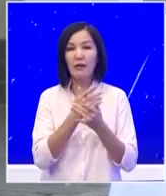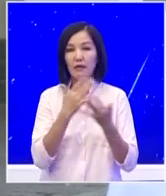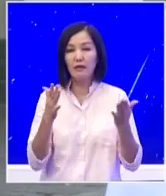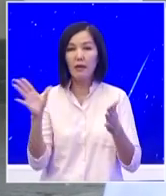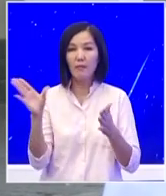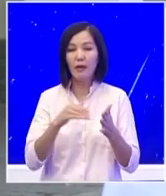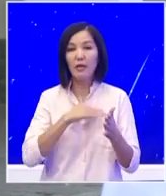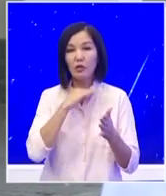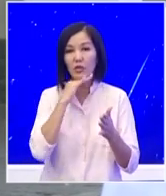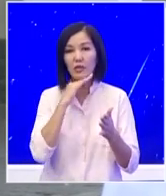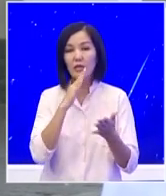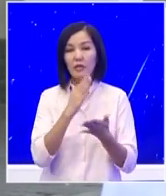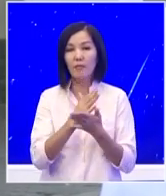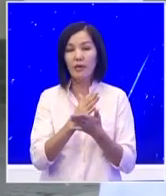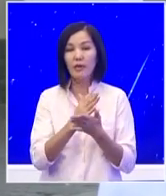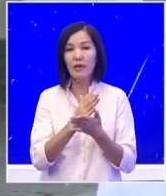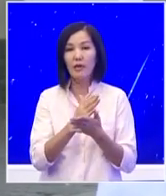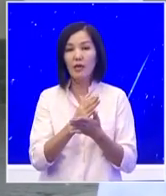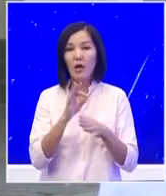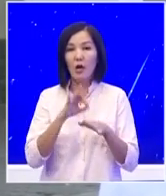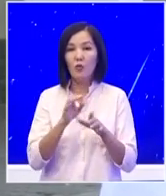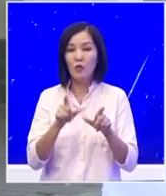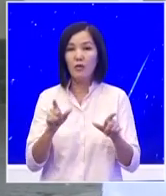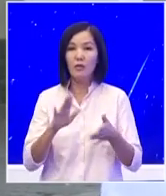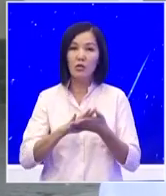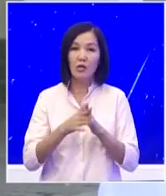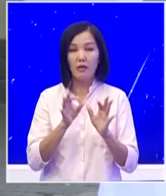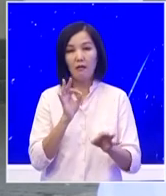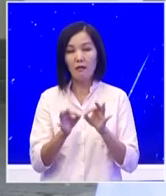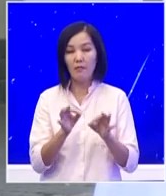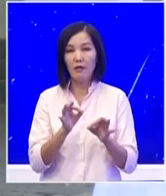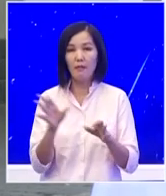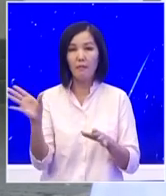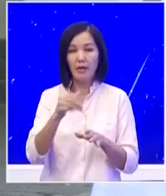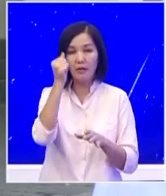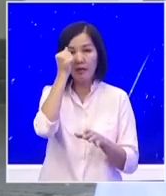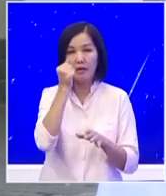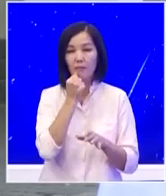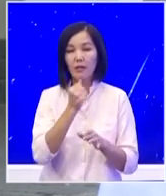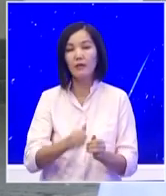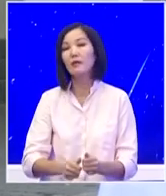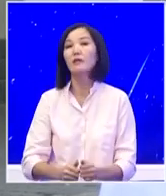барлық жеткіліктілігімен байланысты науқастардың жағдайы жаман емес. Барлығына рахметімізді айтамыз.